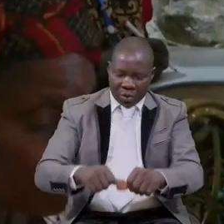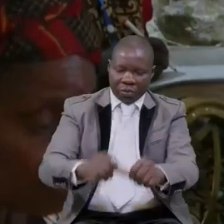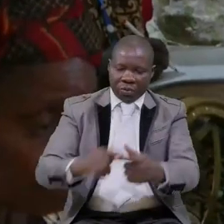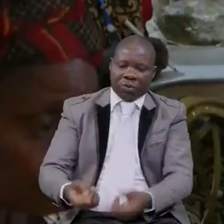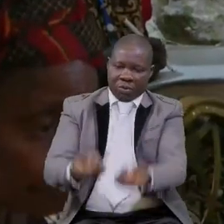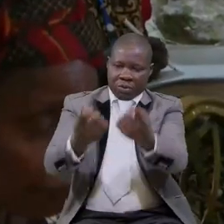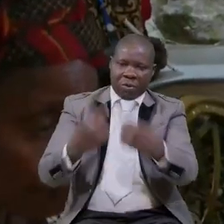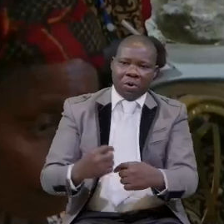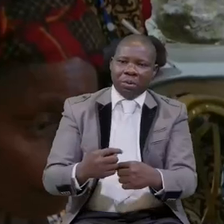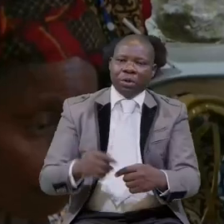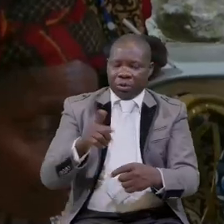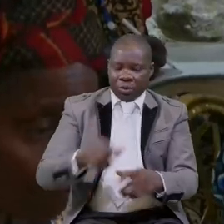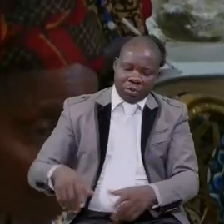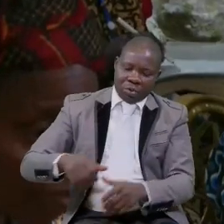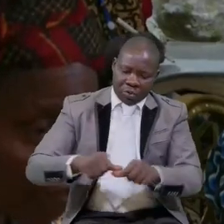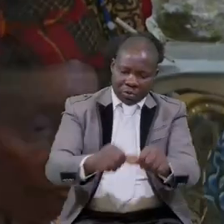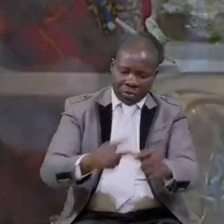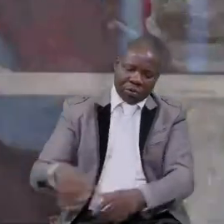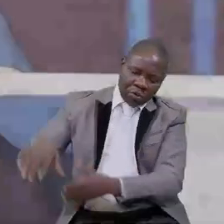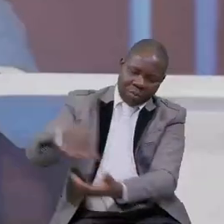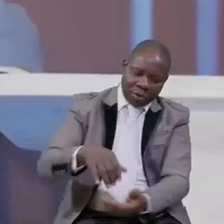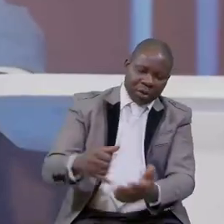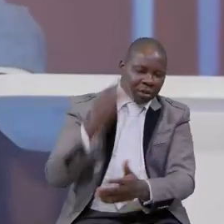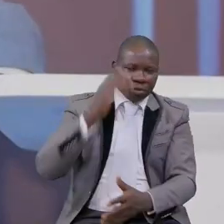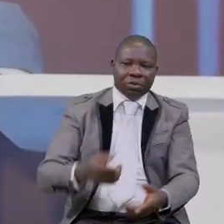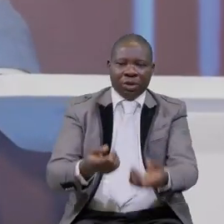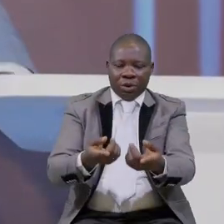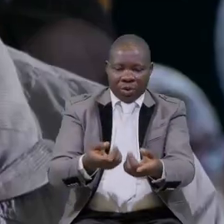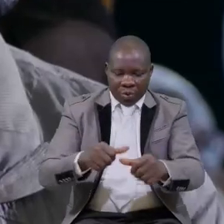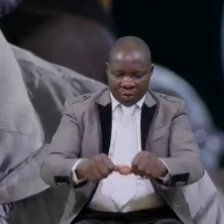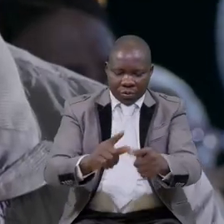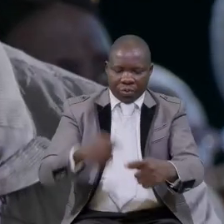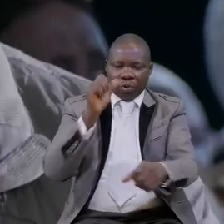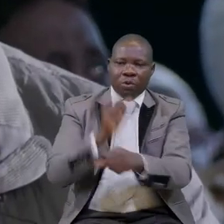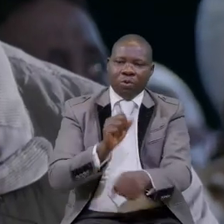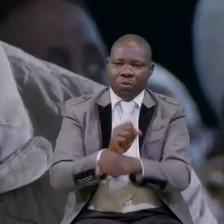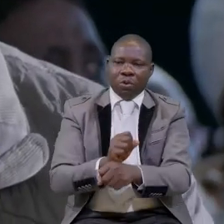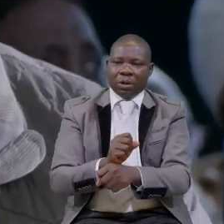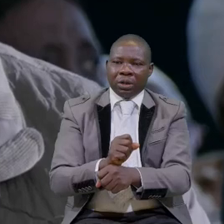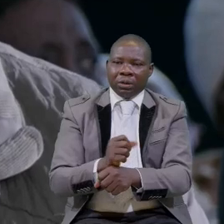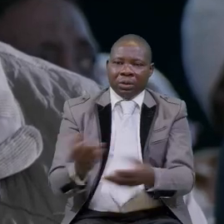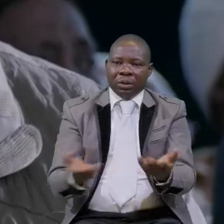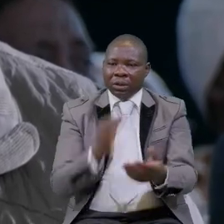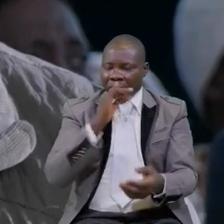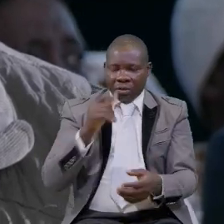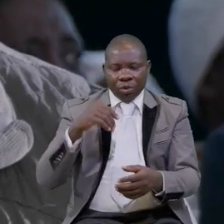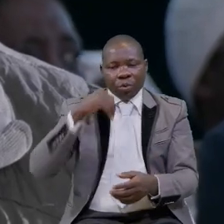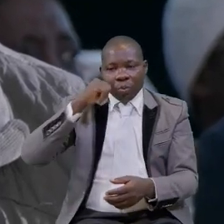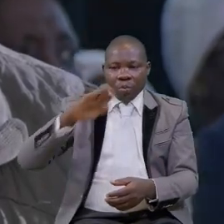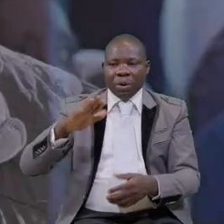continue à venir. Si tu continues à verser, ça va continuer à se déverser, à marcher. Et voici une femme